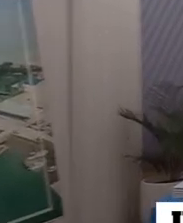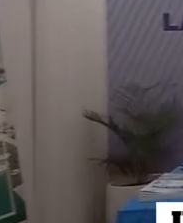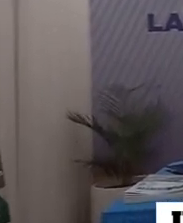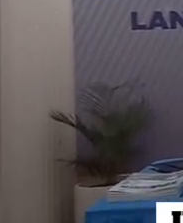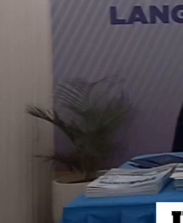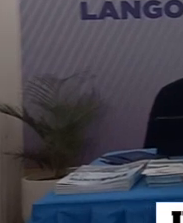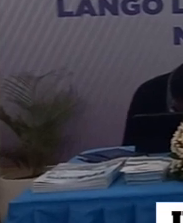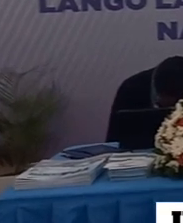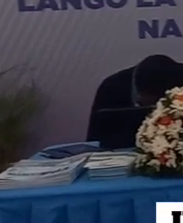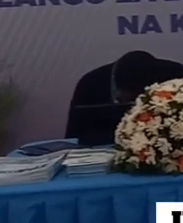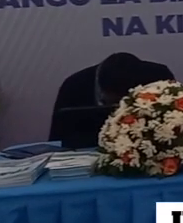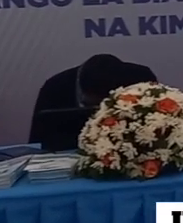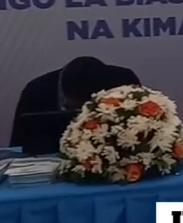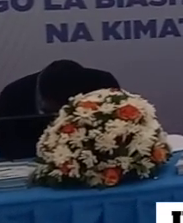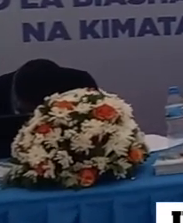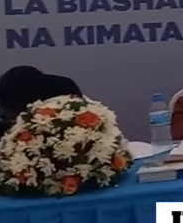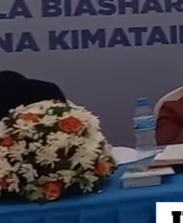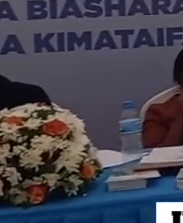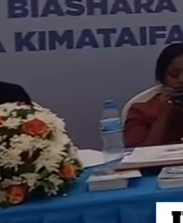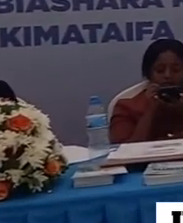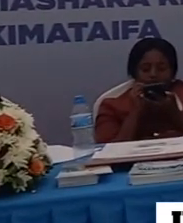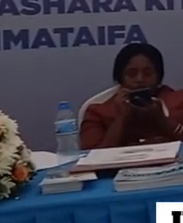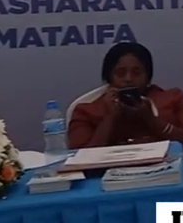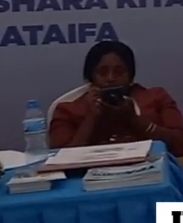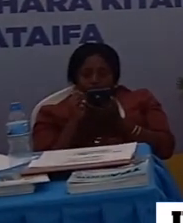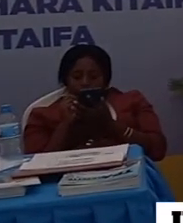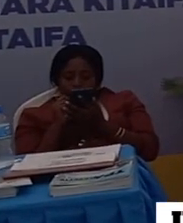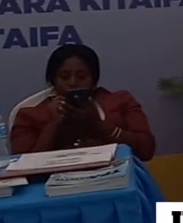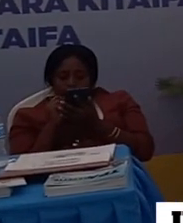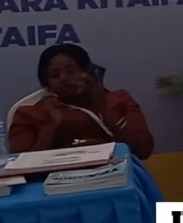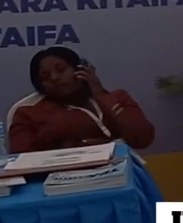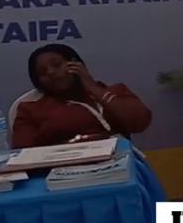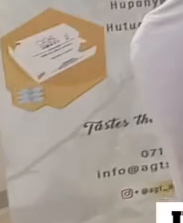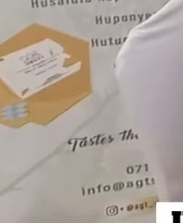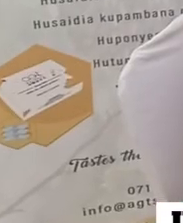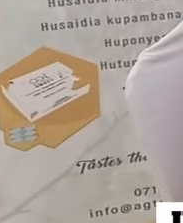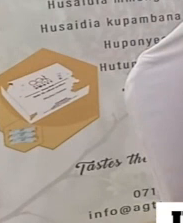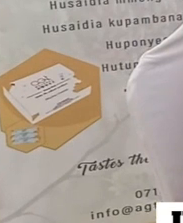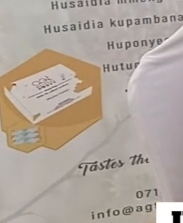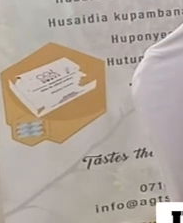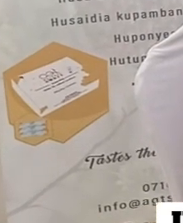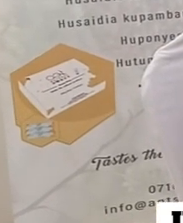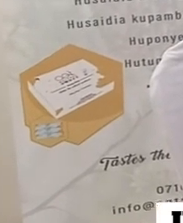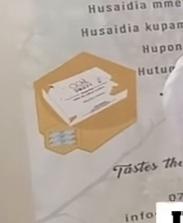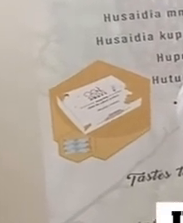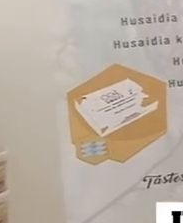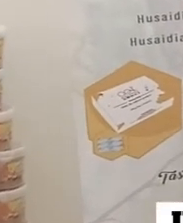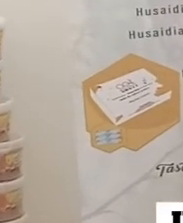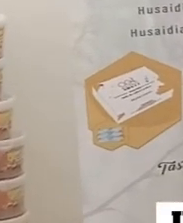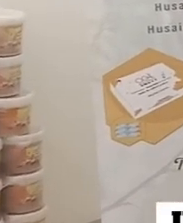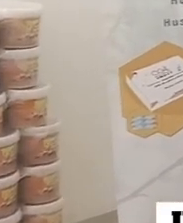Tugomba rero gukora cyane kugira ngo twizere kwizi inyungu zazaboneka zikazagirira umumaro abakora ubwo